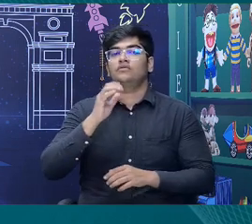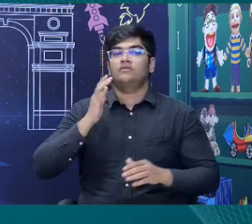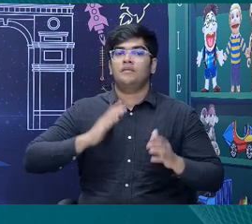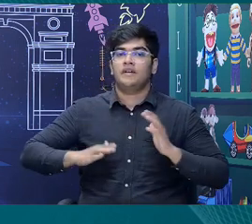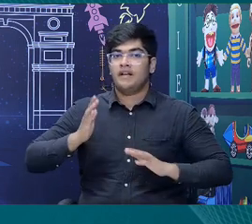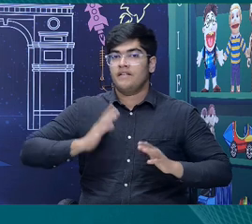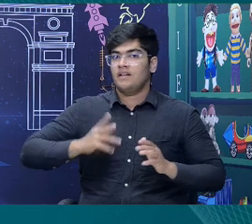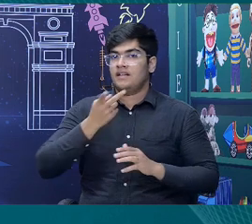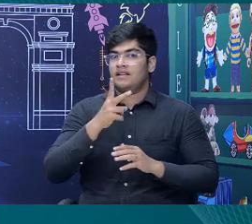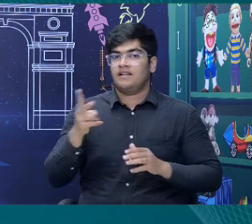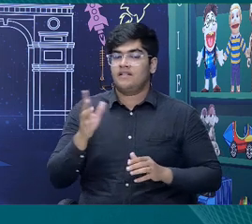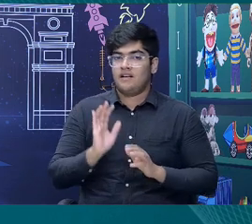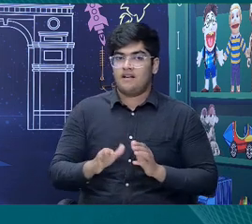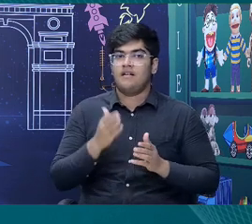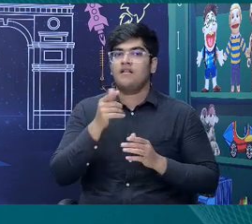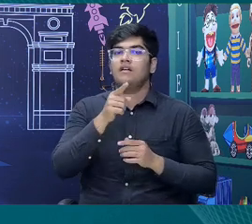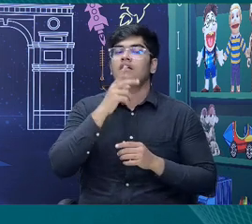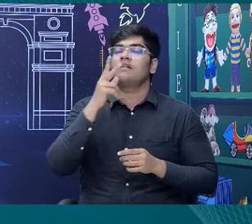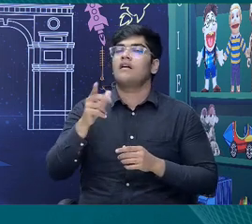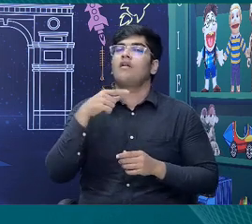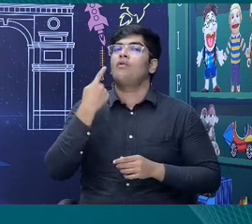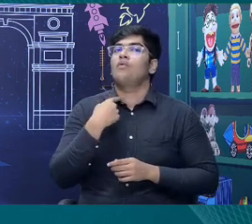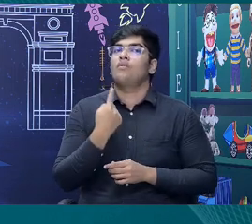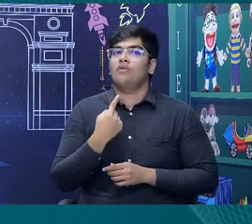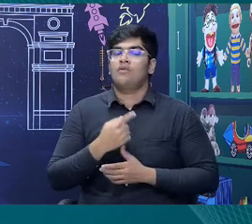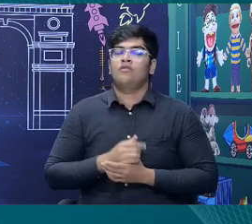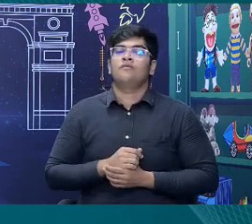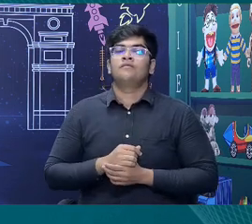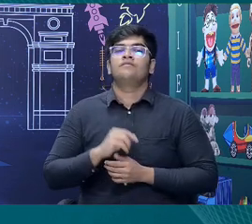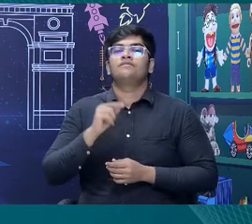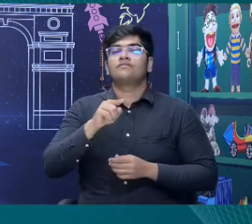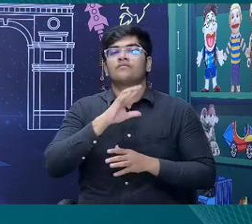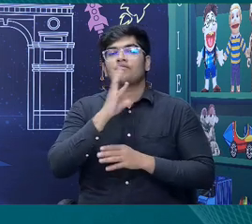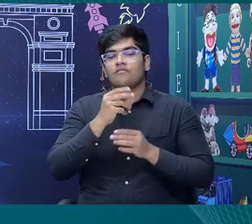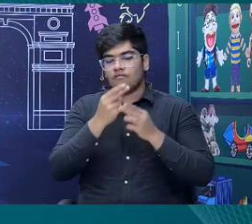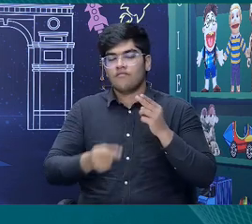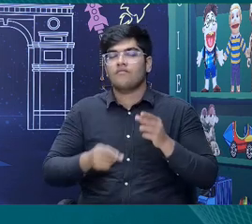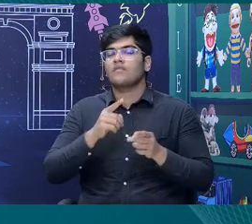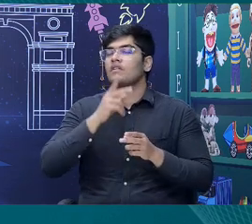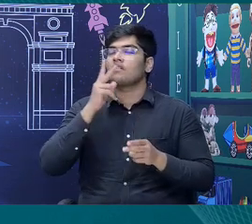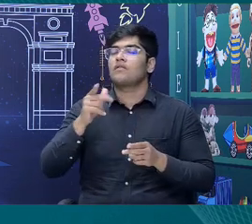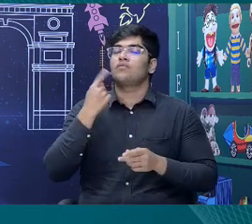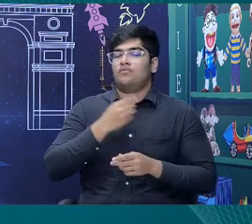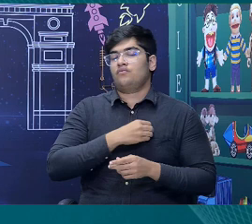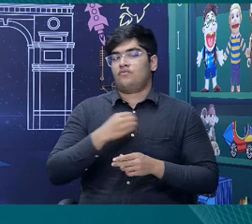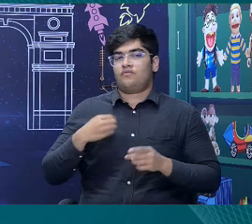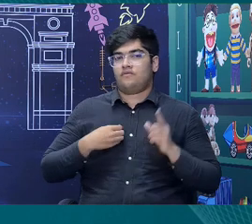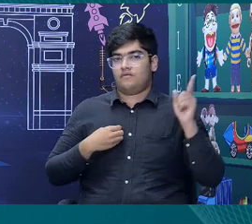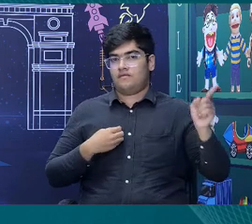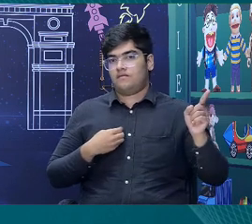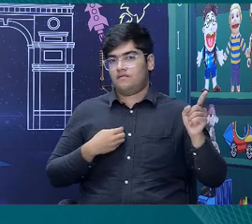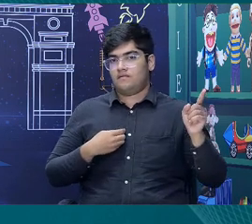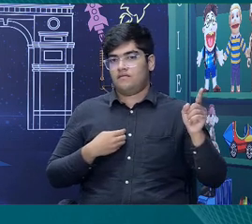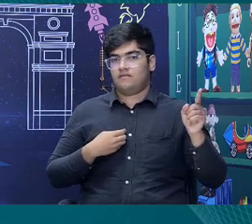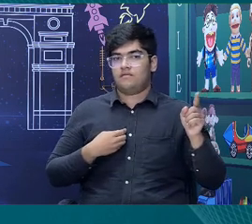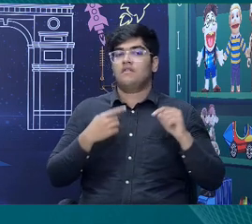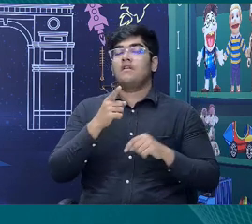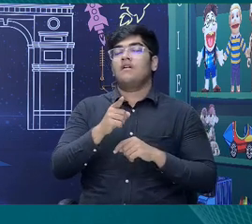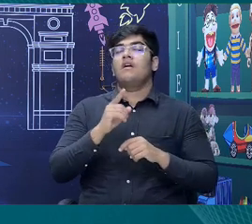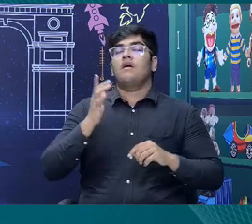करेक्ट करना है पैटर्न वह कौन बताएगा कैसे करना है क्या तरीके होंगे वो थेरेपिस्ट बताएगा हम सजेस्ट करते हैं बिहेवियर